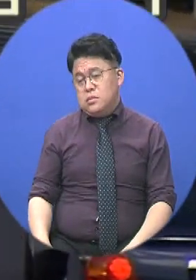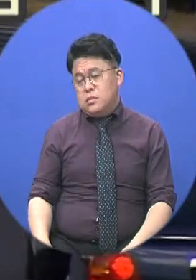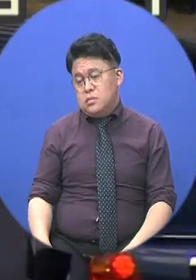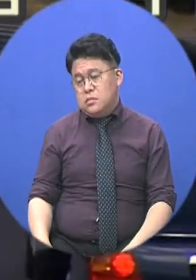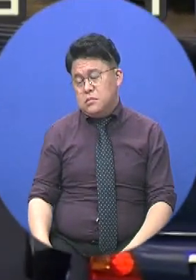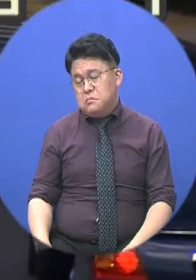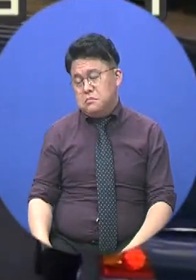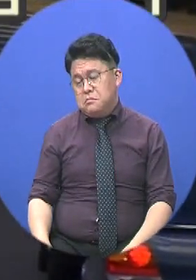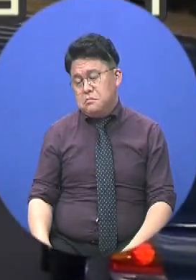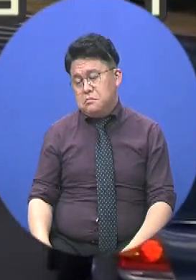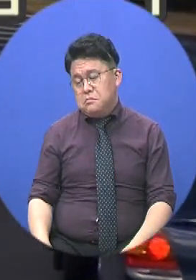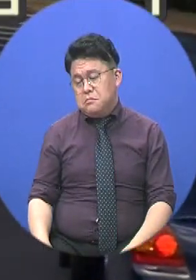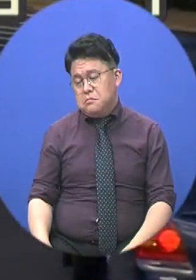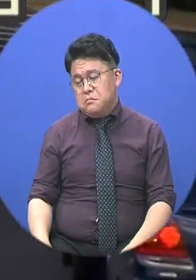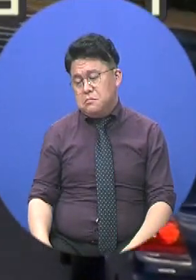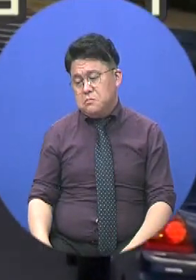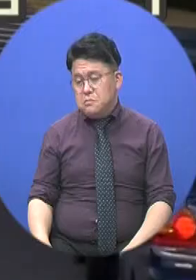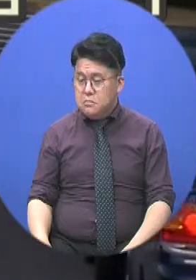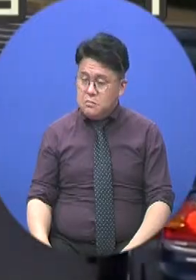할미꽃 이